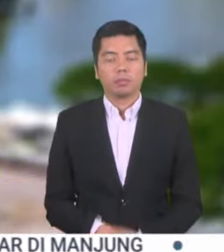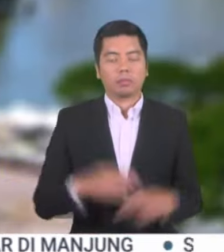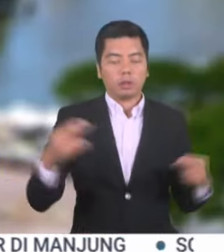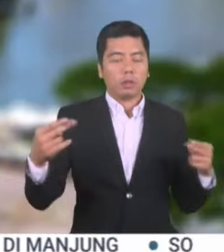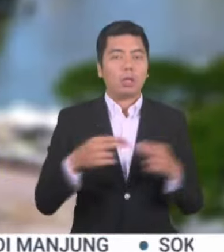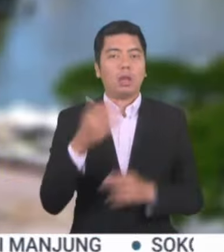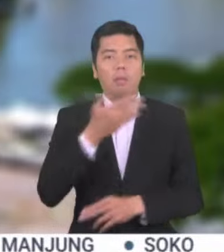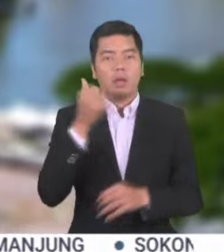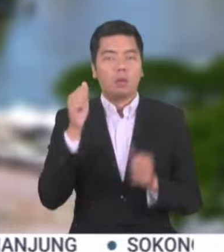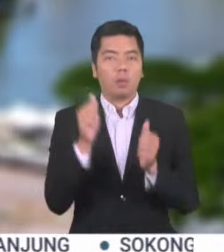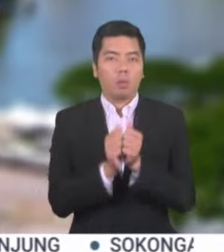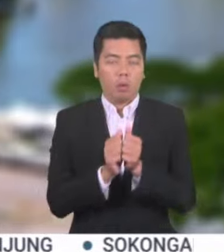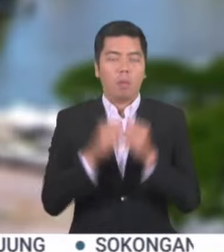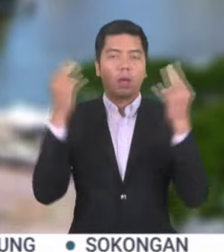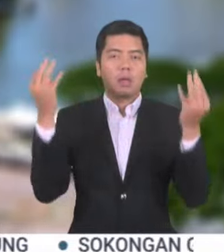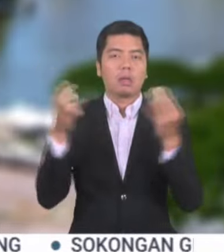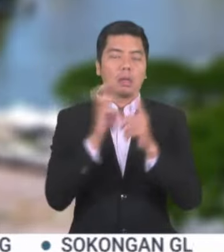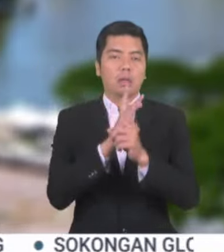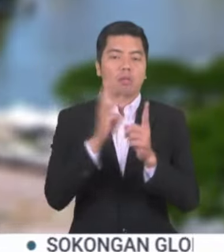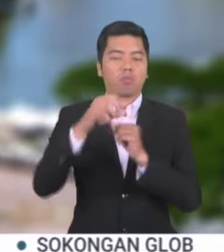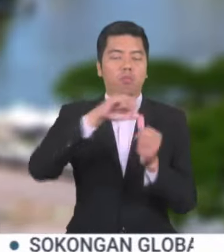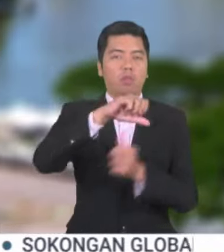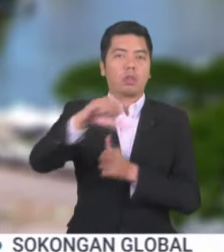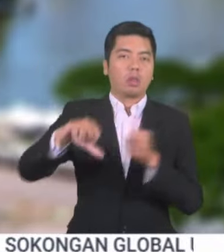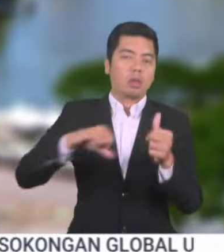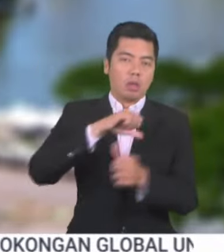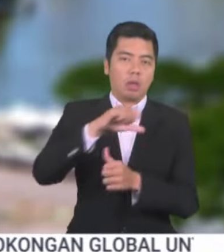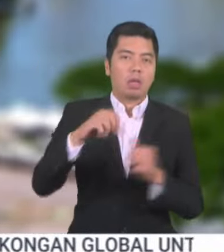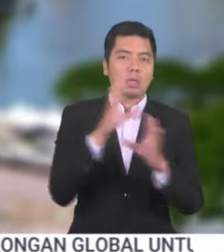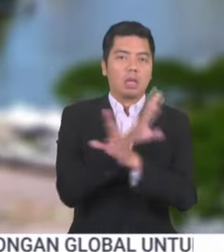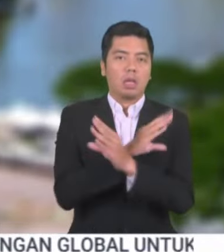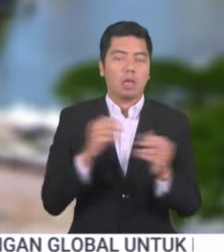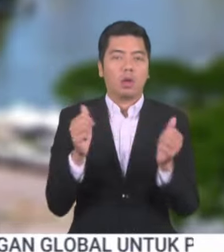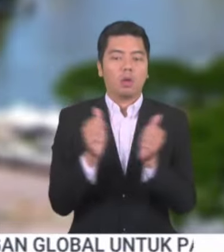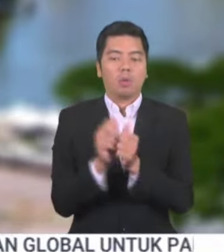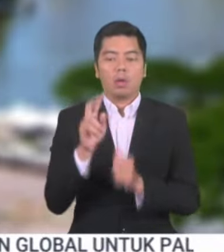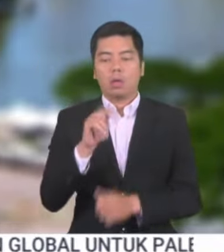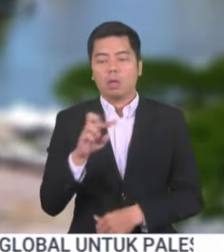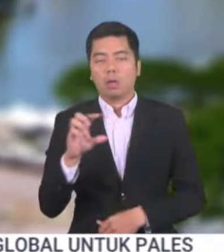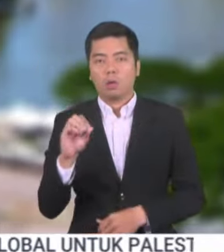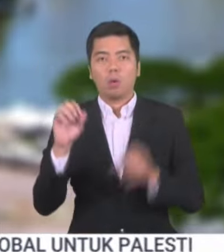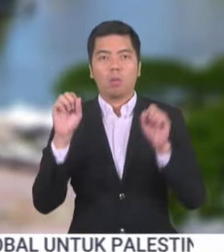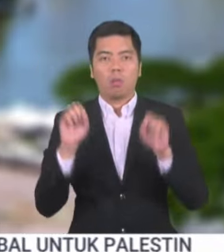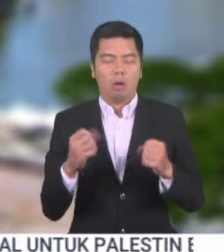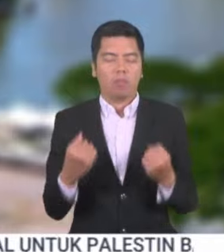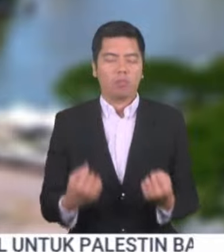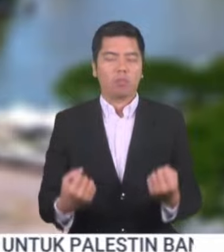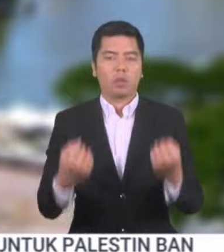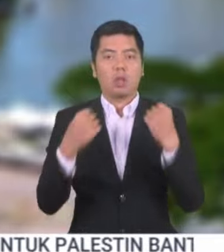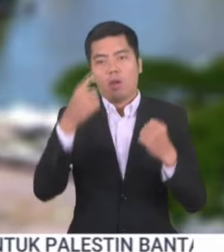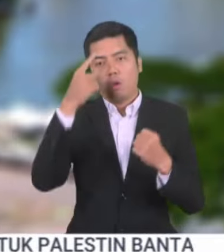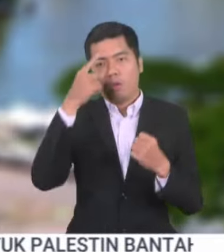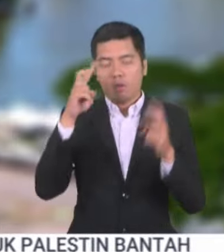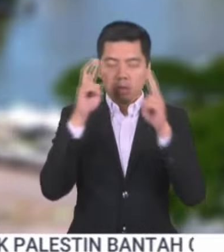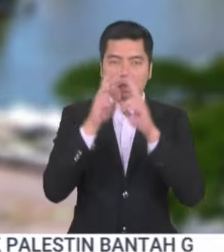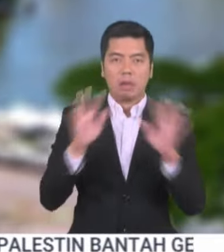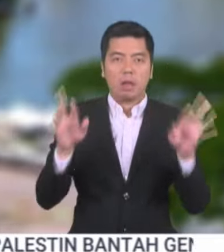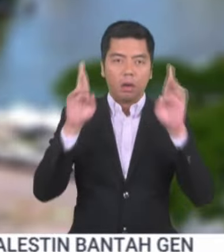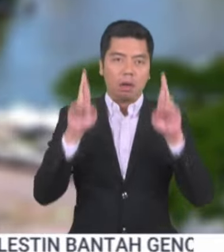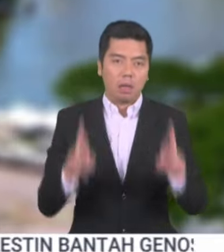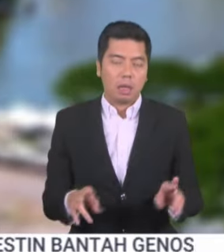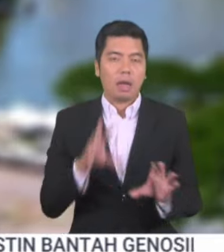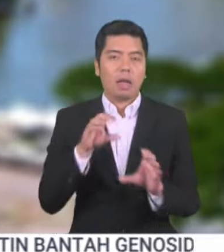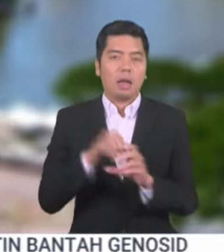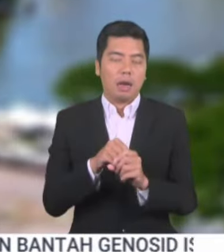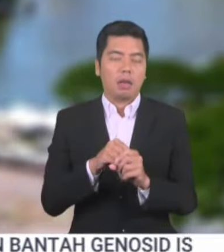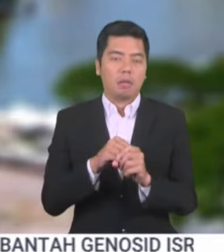Hubungan baik Majlis Kebajikan Sosial Sarawak bersama Badan Bukan Kerajaan NGO dapat memantapkan lagi kesejahteraan penduduk di